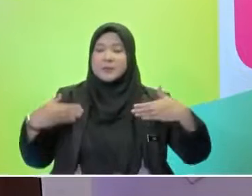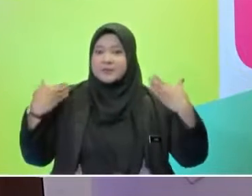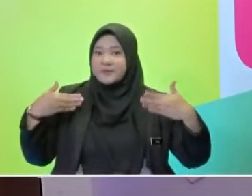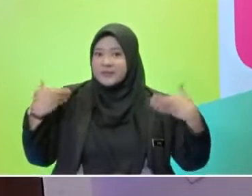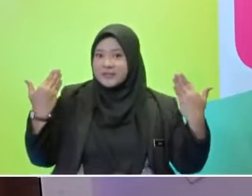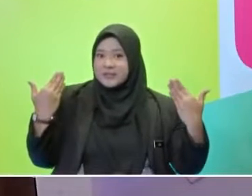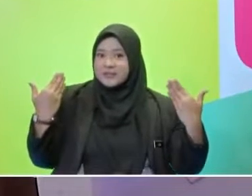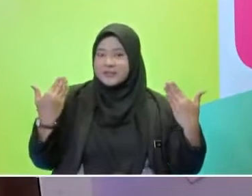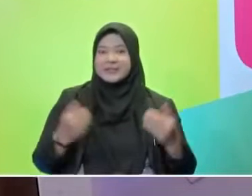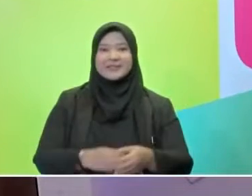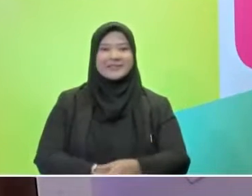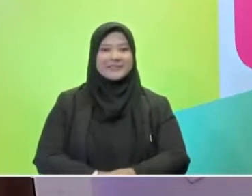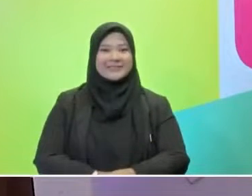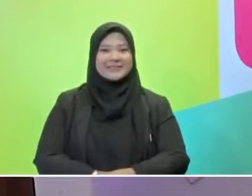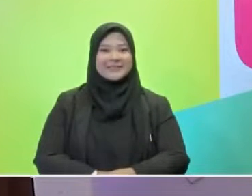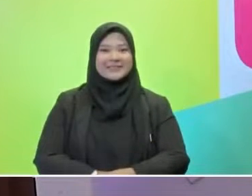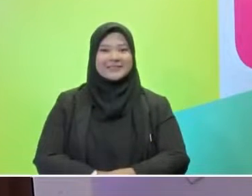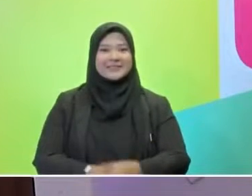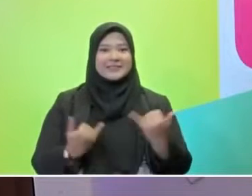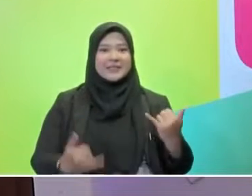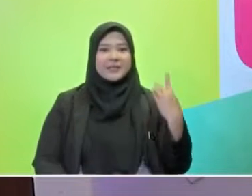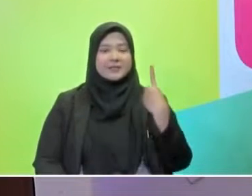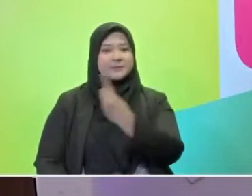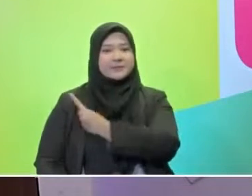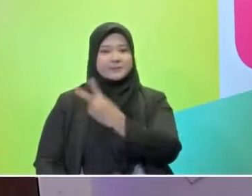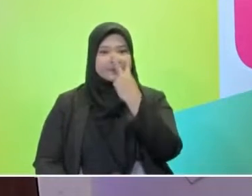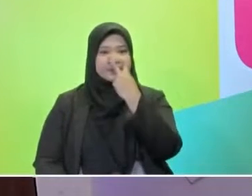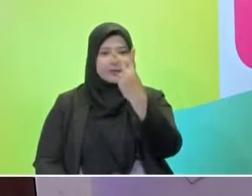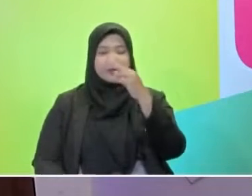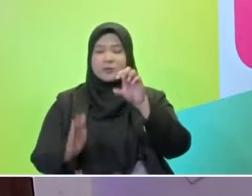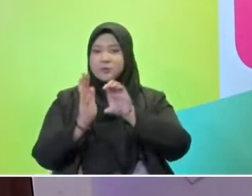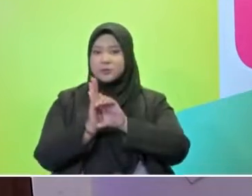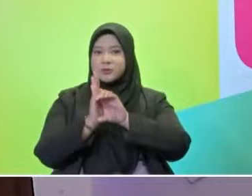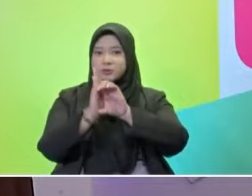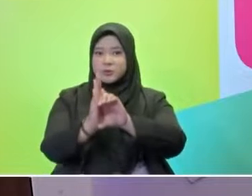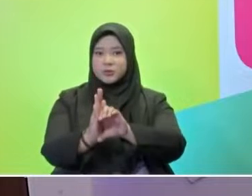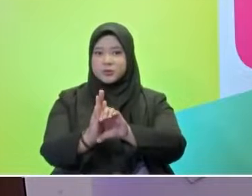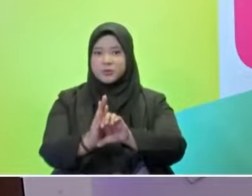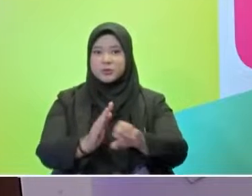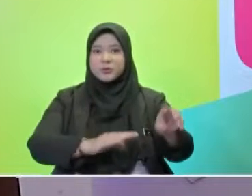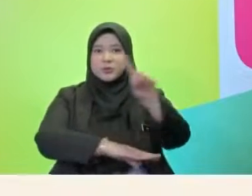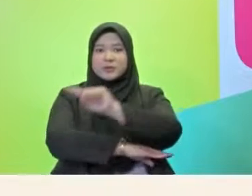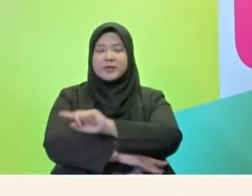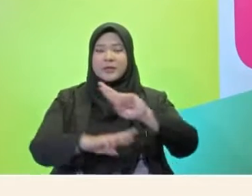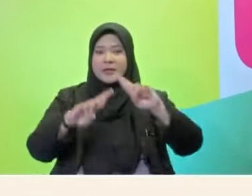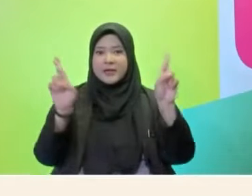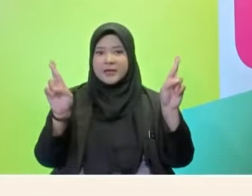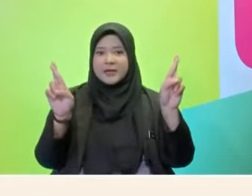ada di Malaysia. Eh? Jom kita tengok. Okay, jom. Okay. Yang pertama, okay, Hari Raya